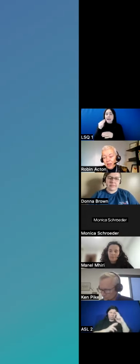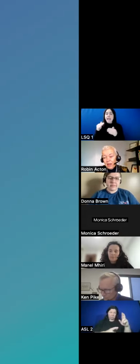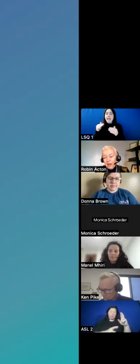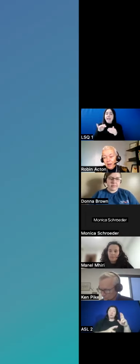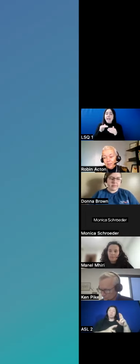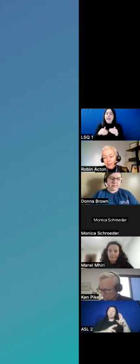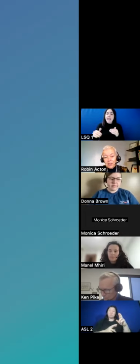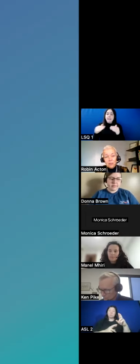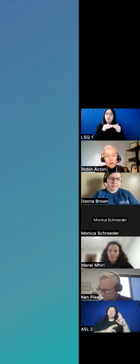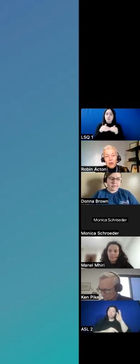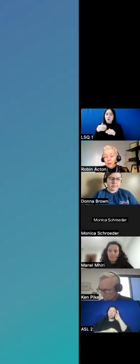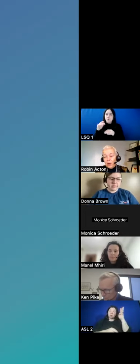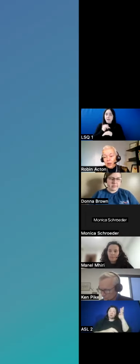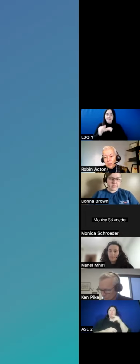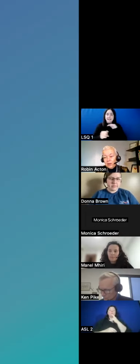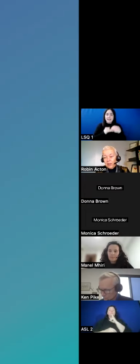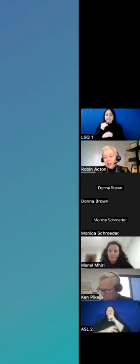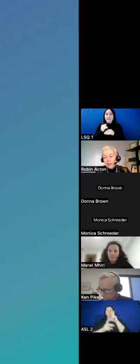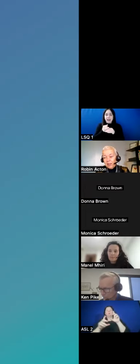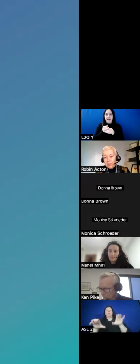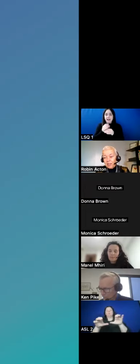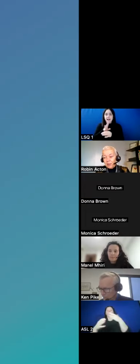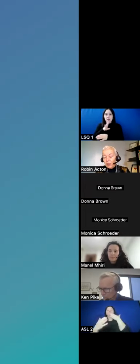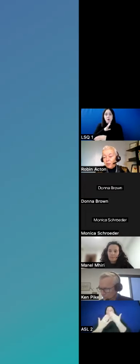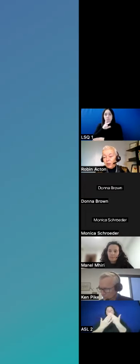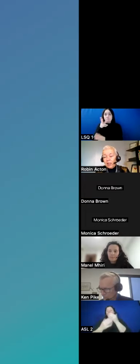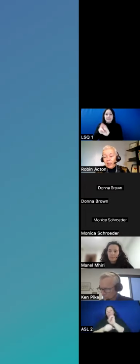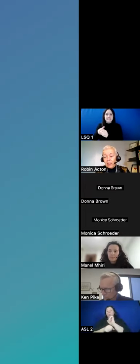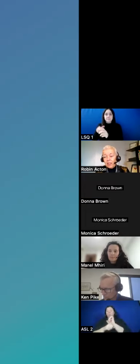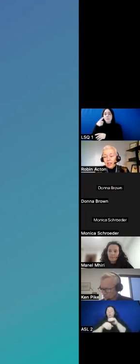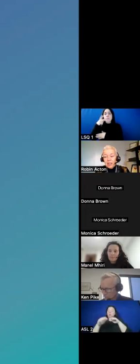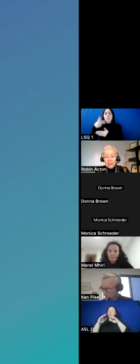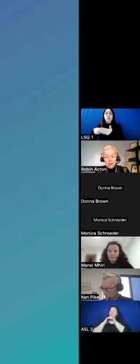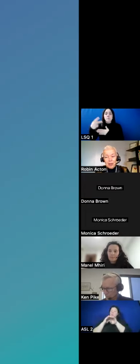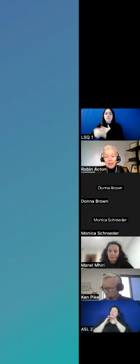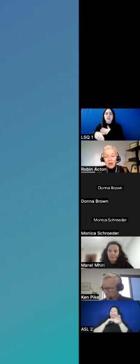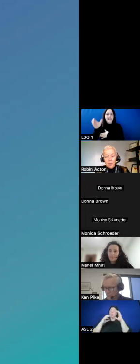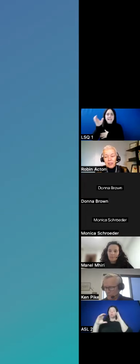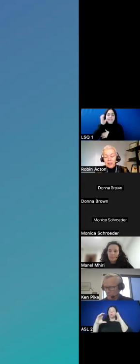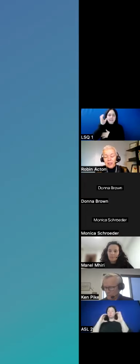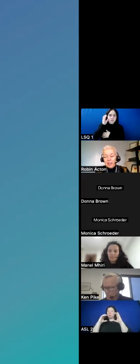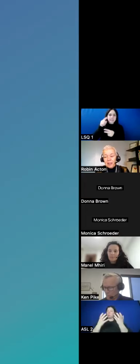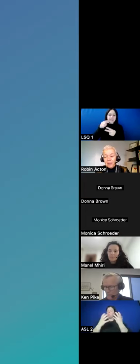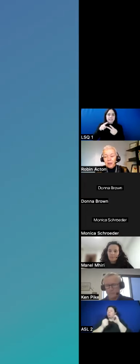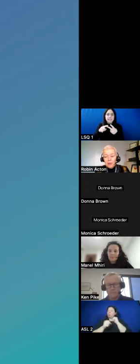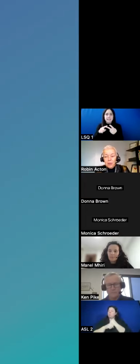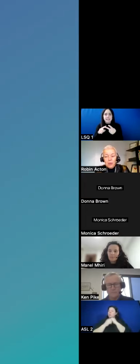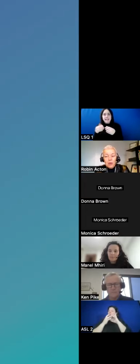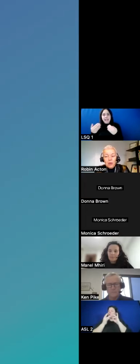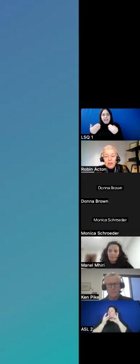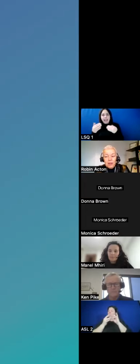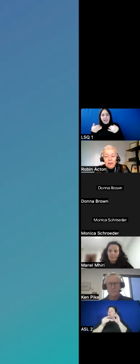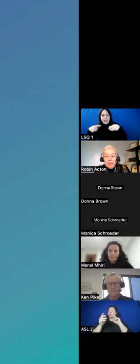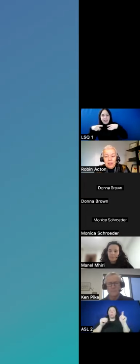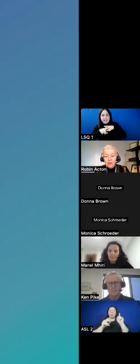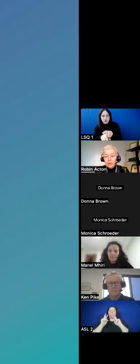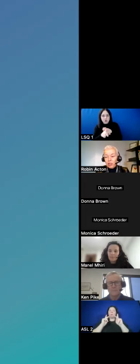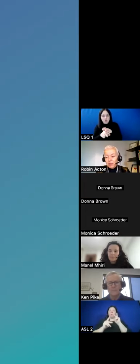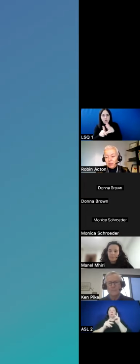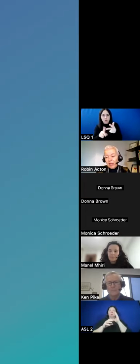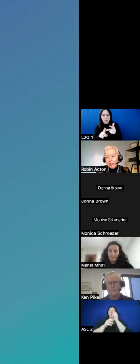a participé à l'initiative Écouter, inclure et respecter, qui a fait beaucoup de travail sur la